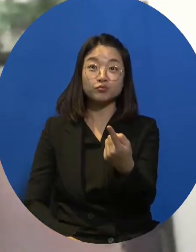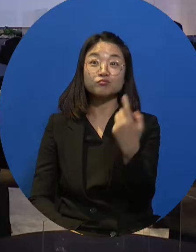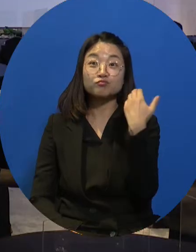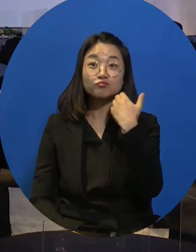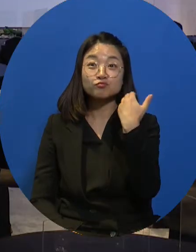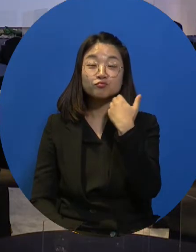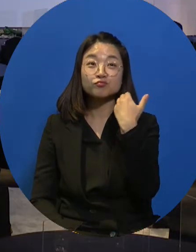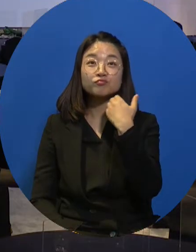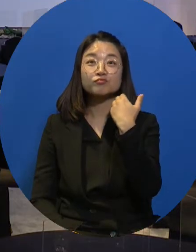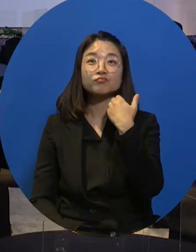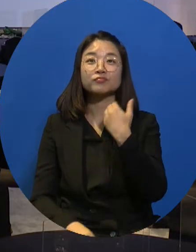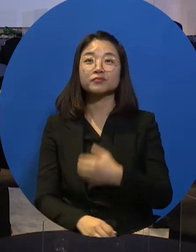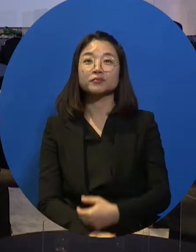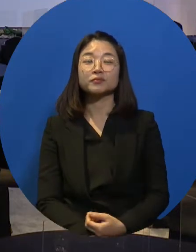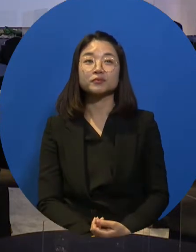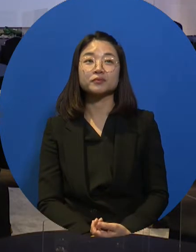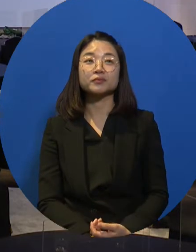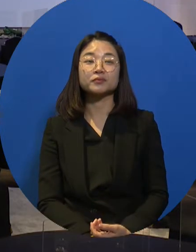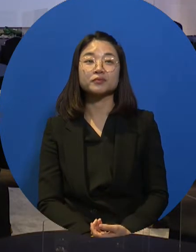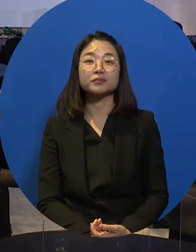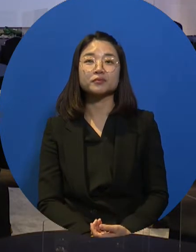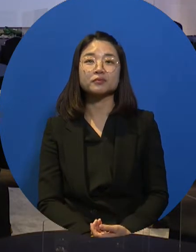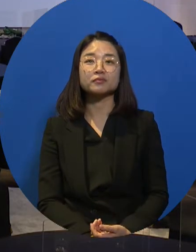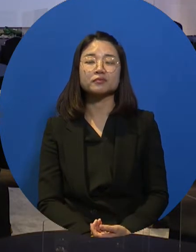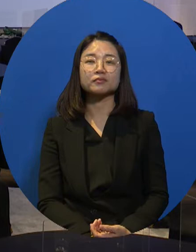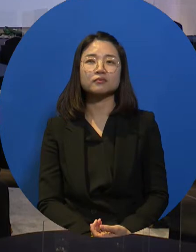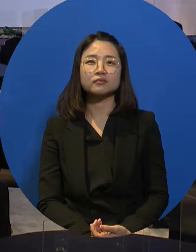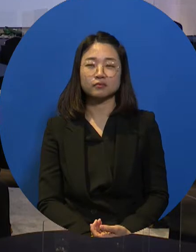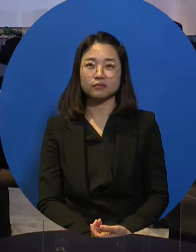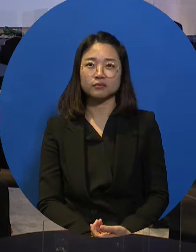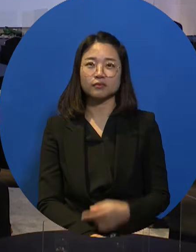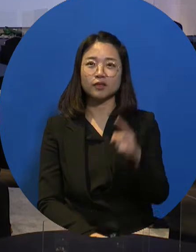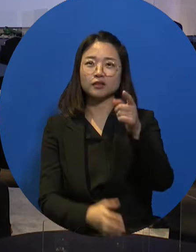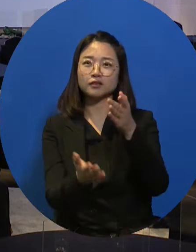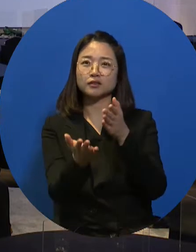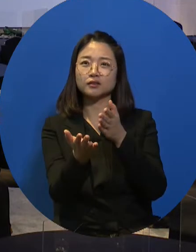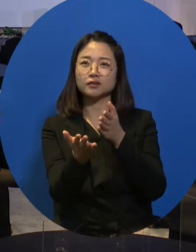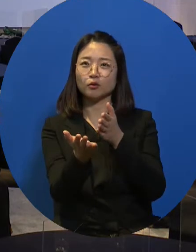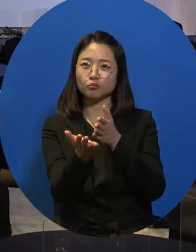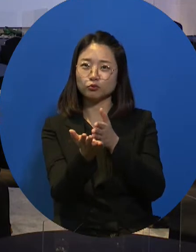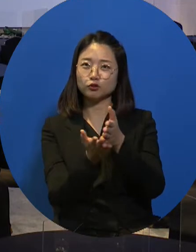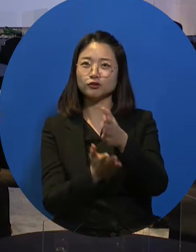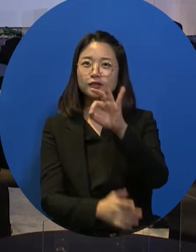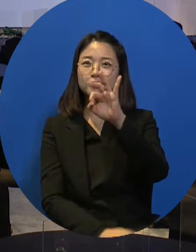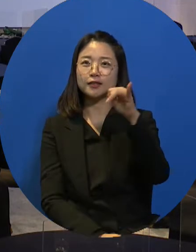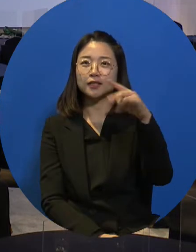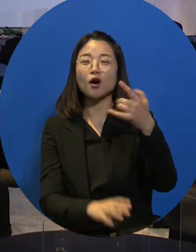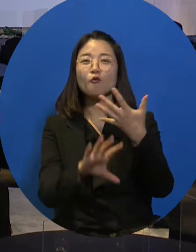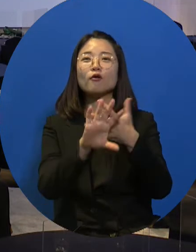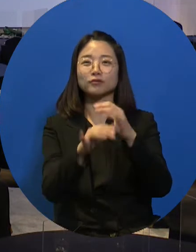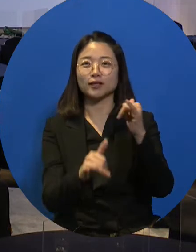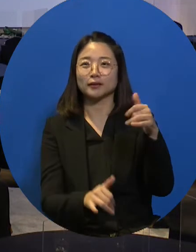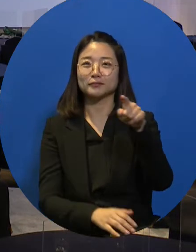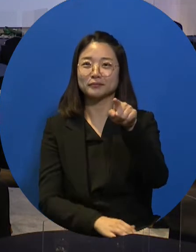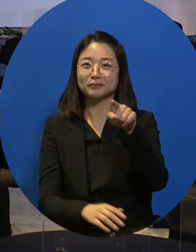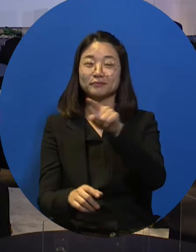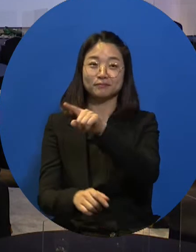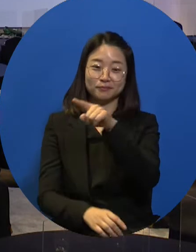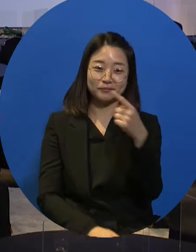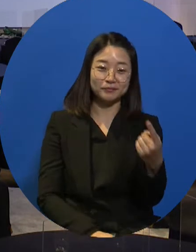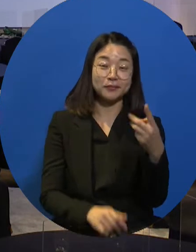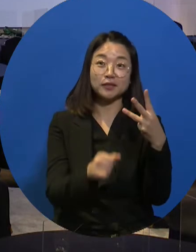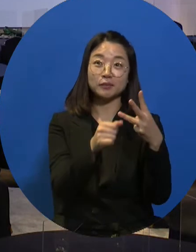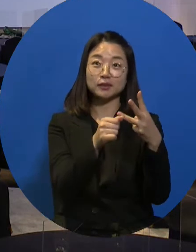발제는 발리더티 재단의 스티븐 알렌 전무이사님입니다. 네, 세 번째